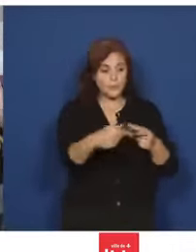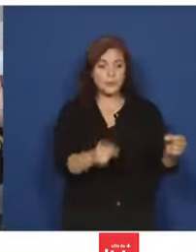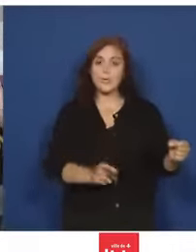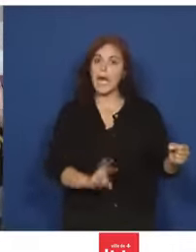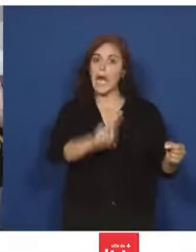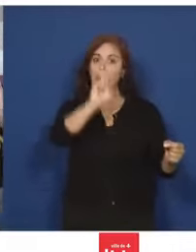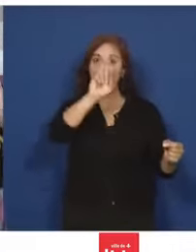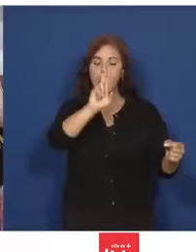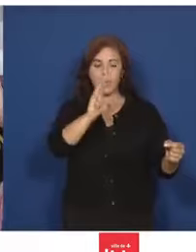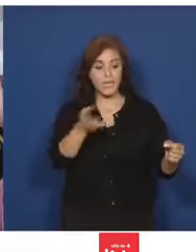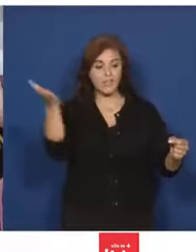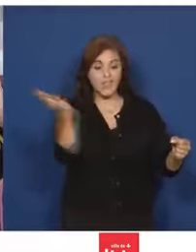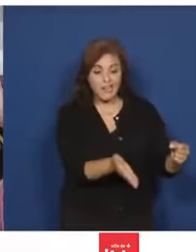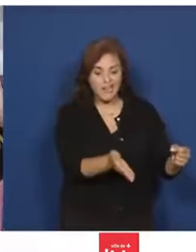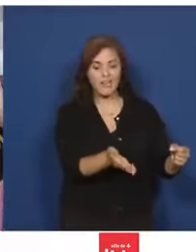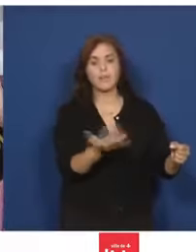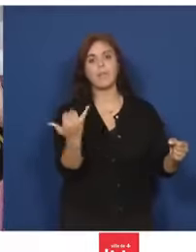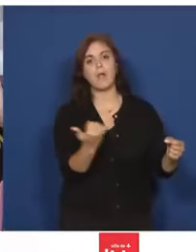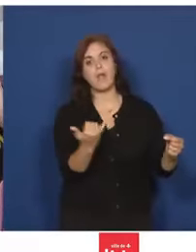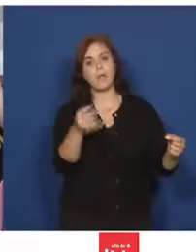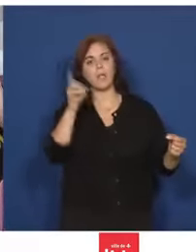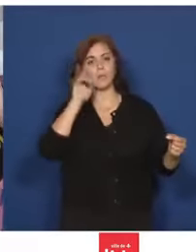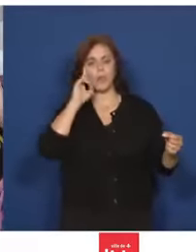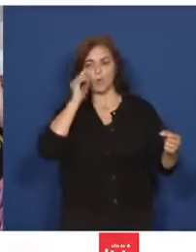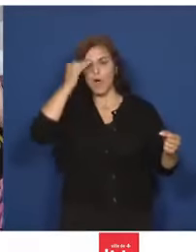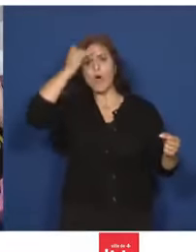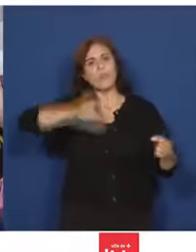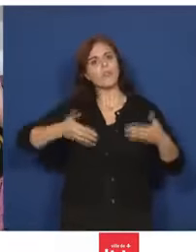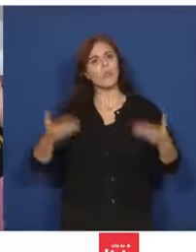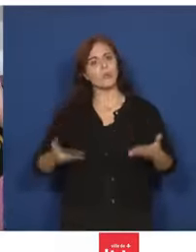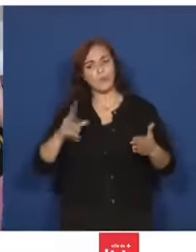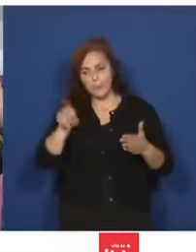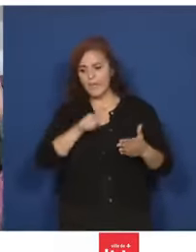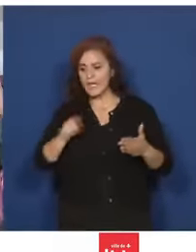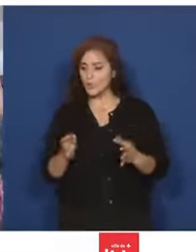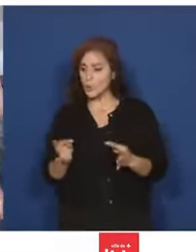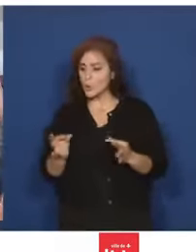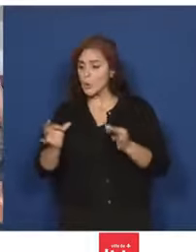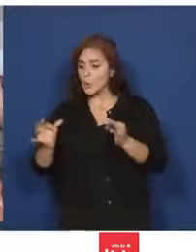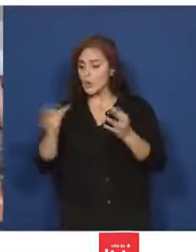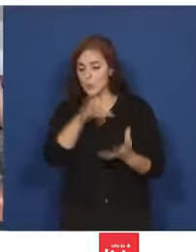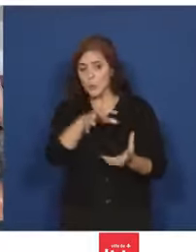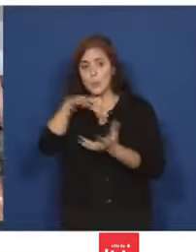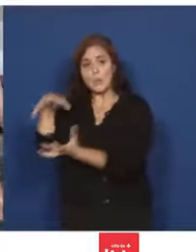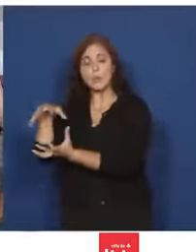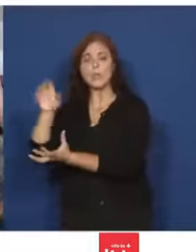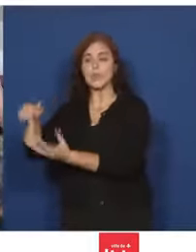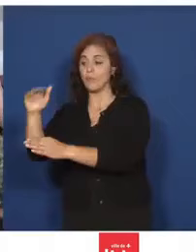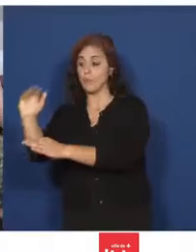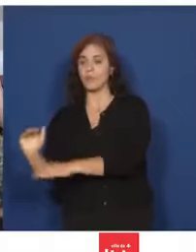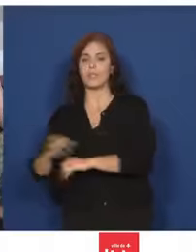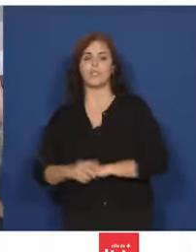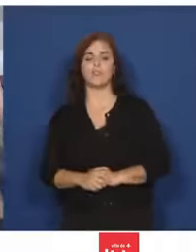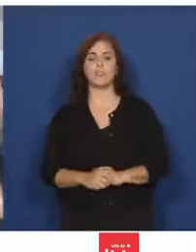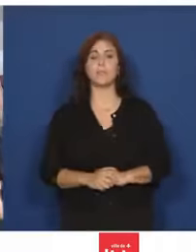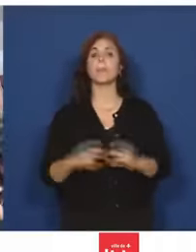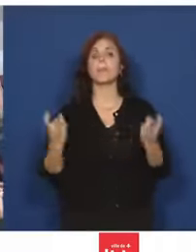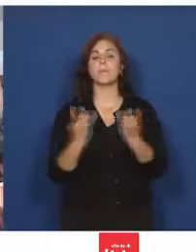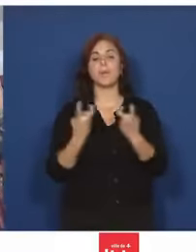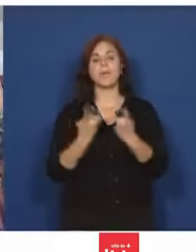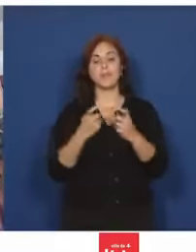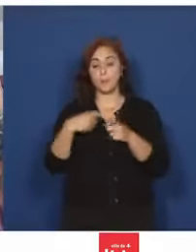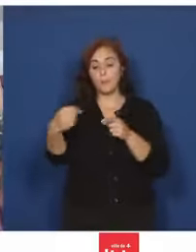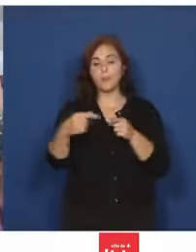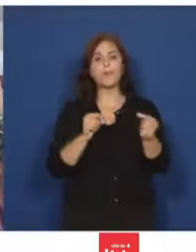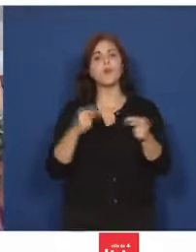temps d'appauvrissement de notre écosystème. Je pense notamment au gajou du Japon,